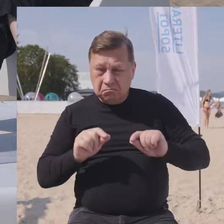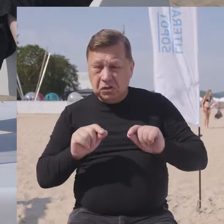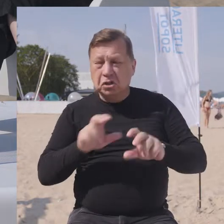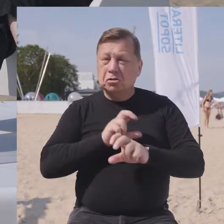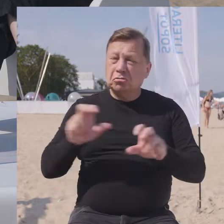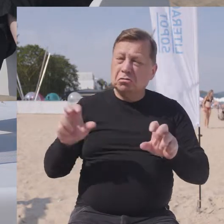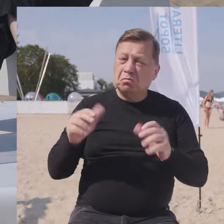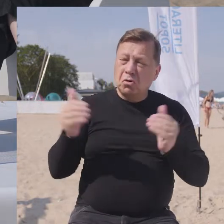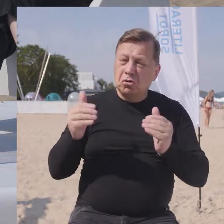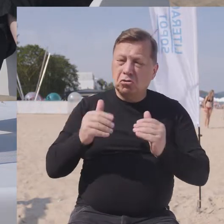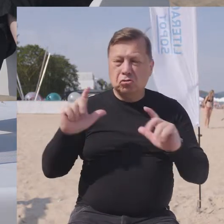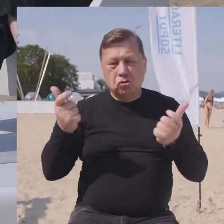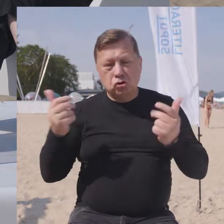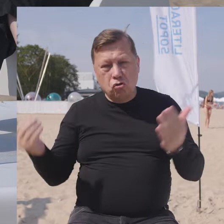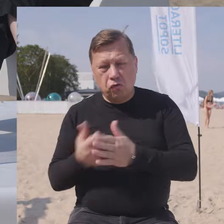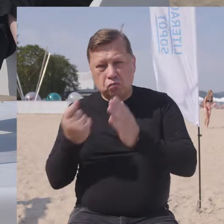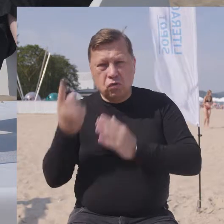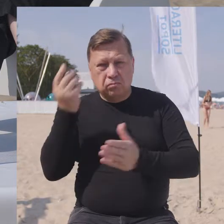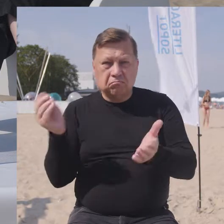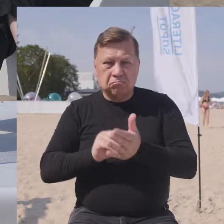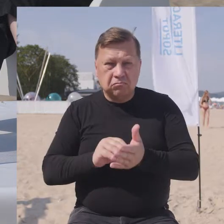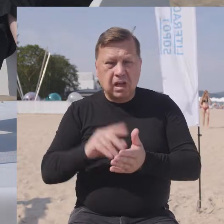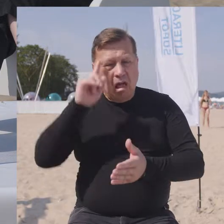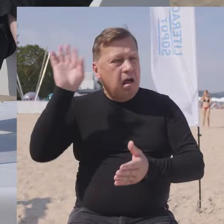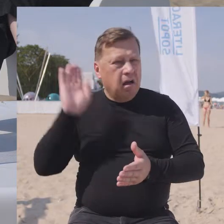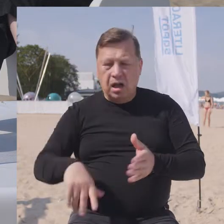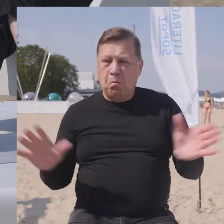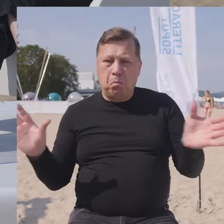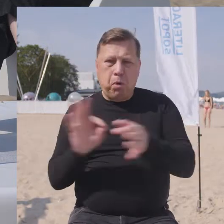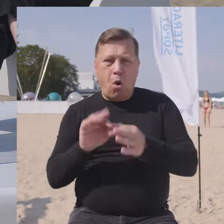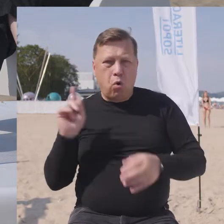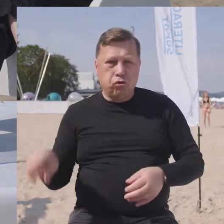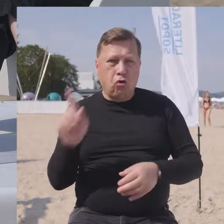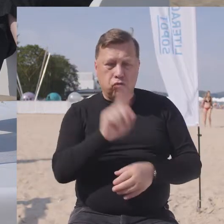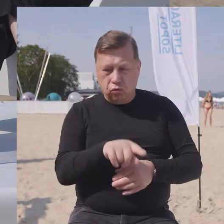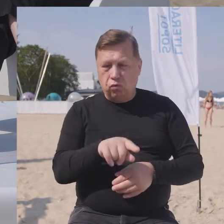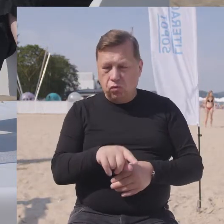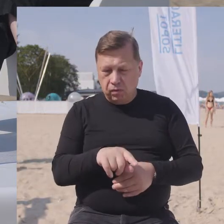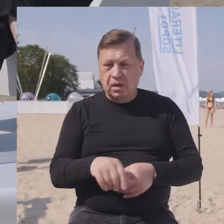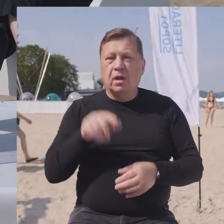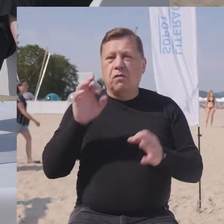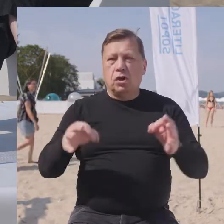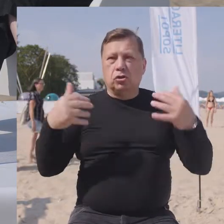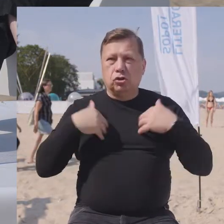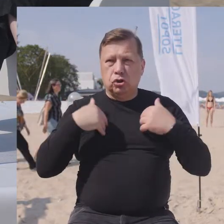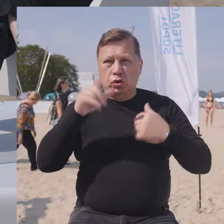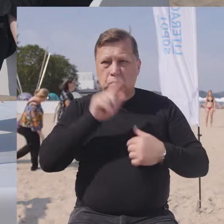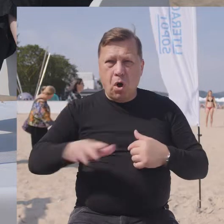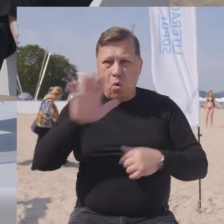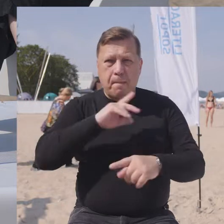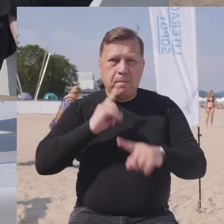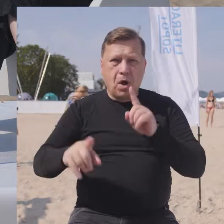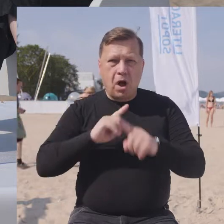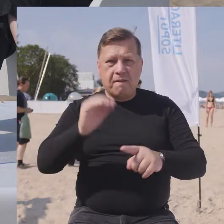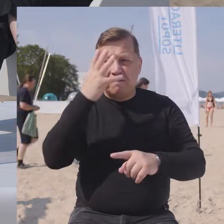że połączę to w ten sposób, że z jednej strony, owszem, odniosę się do tego, co dzieje się w naszym życiu społeczno-politycznym,